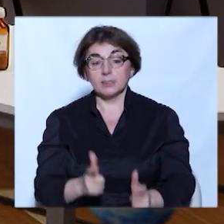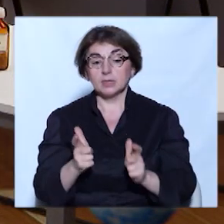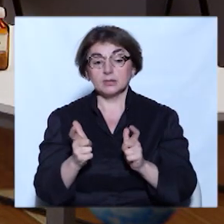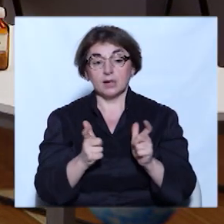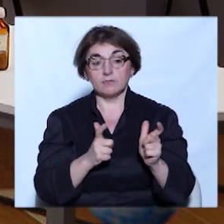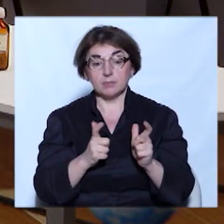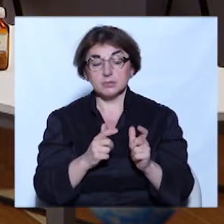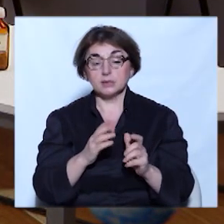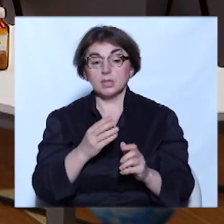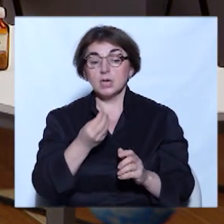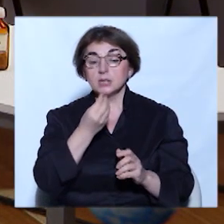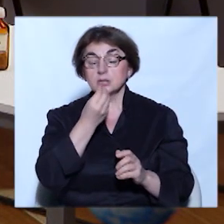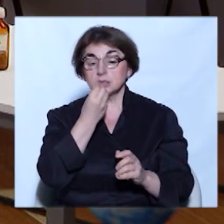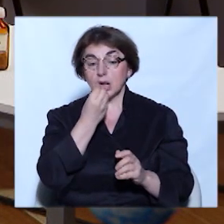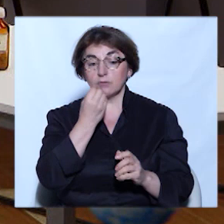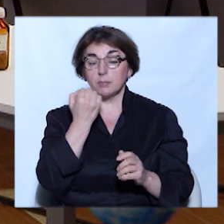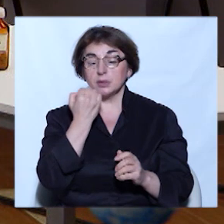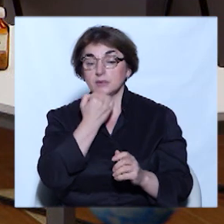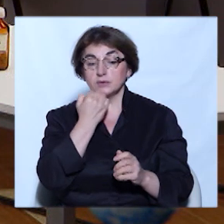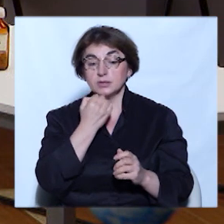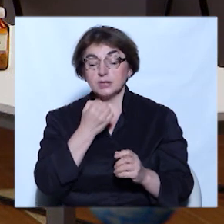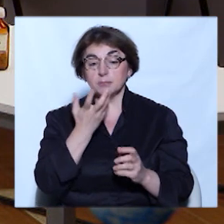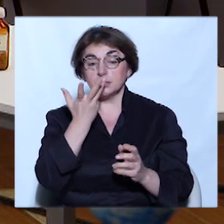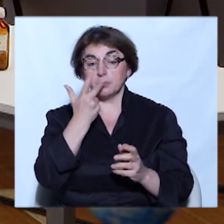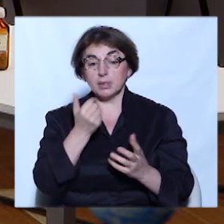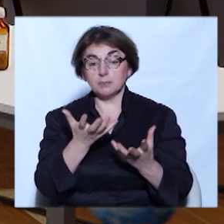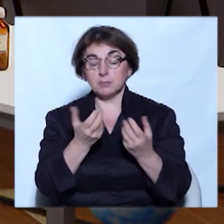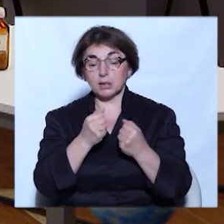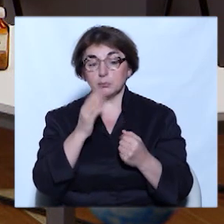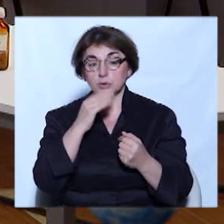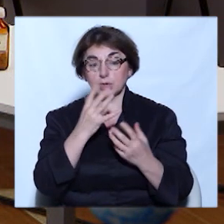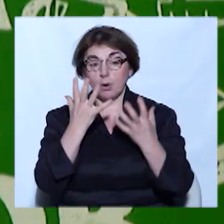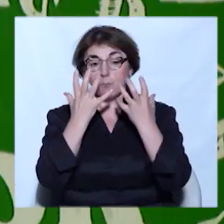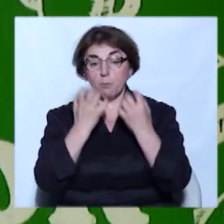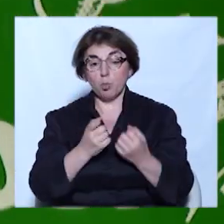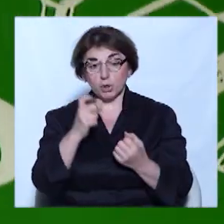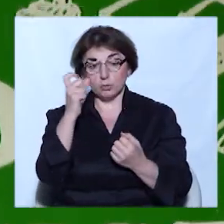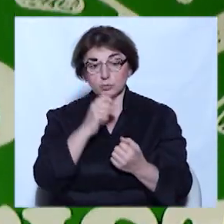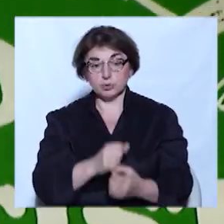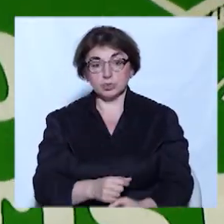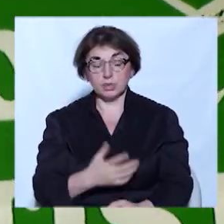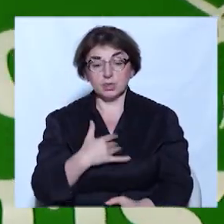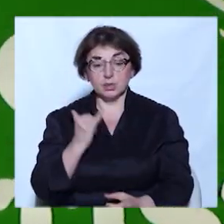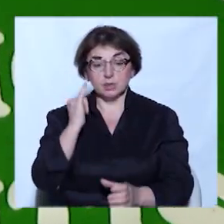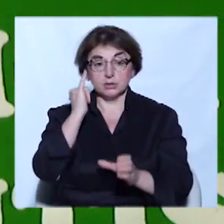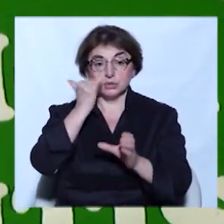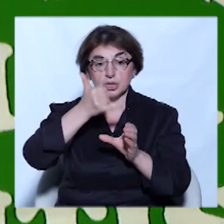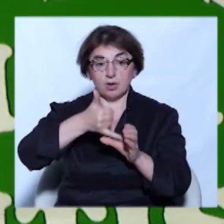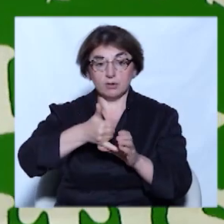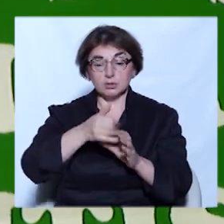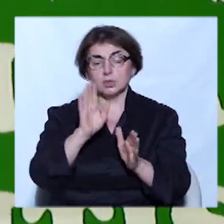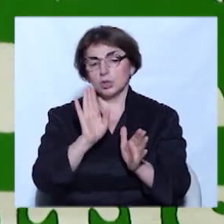დავამზადეთ საკვები ნივთიერებით შეფერადებული წყალი, ხედავთ რომ უკი ლურჯია და